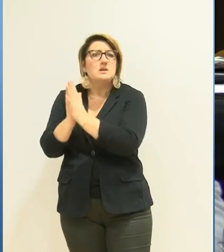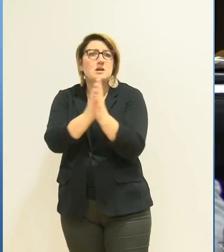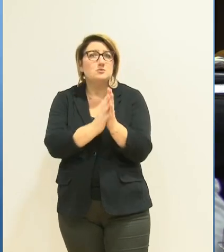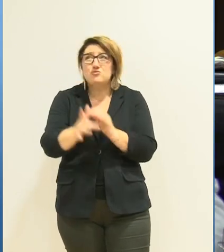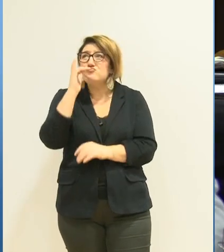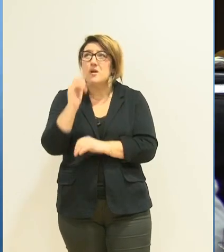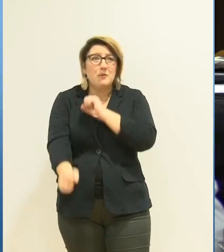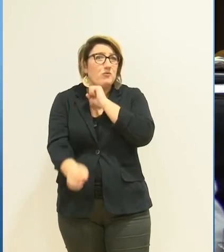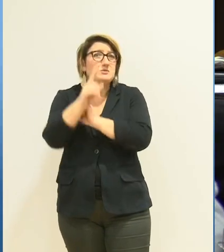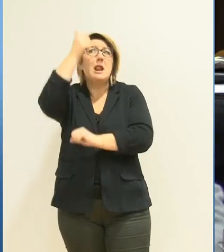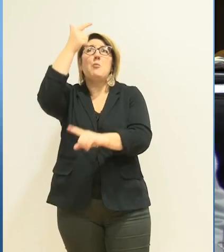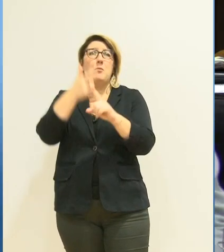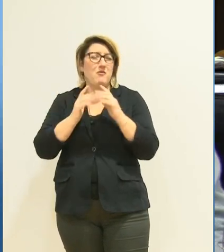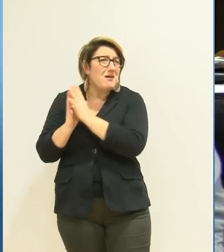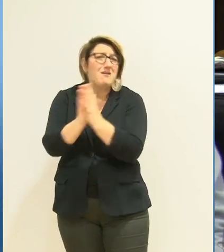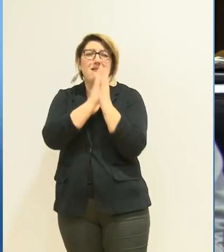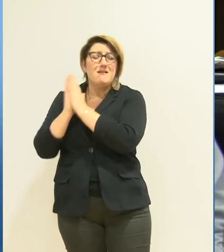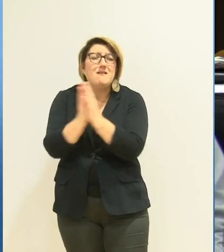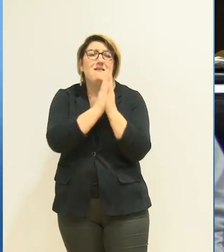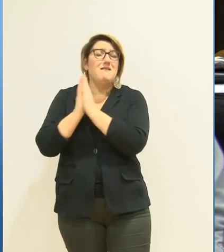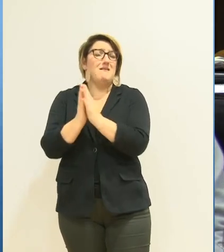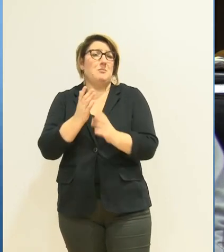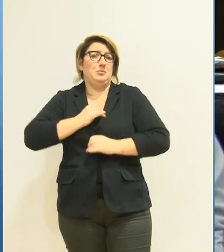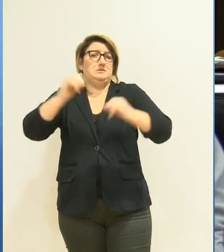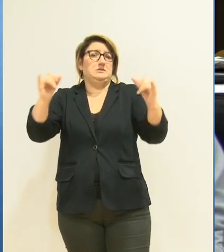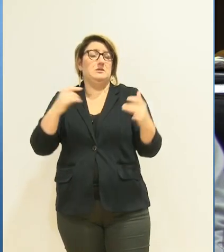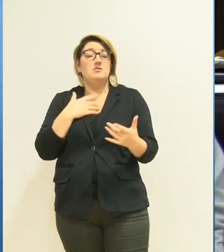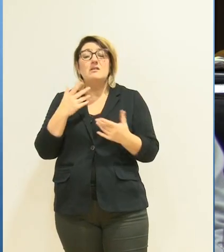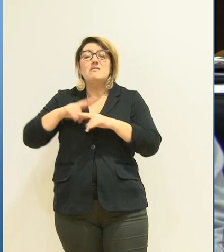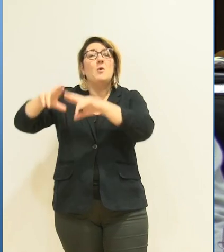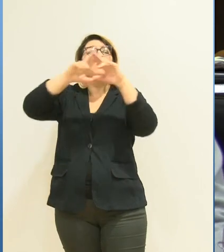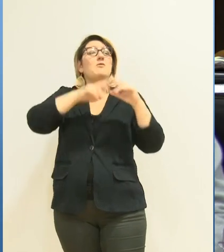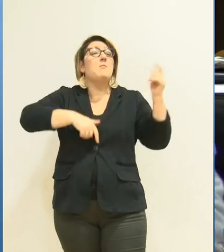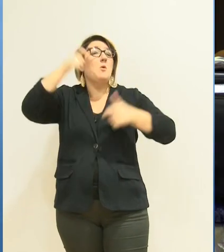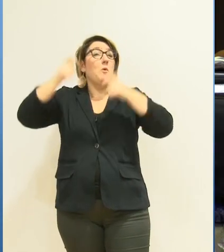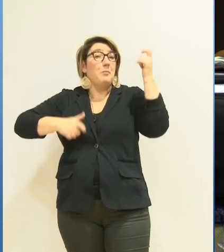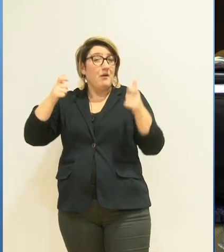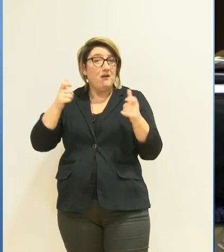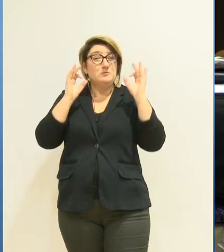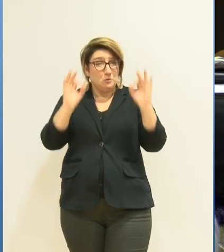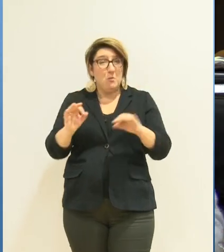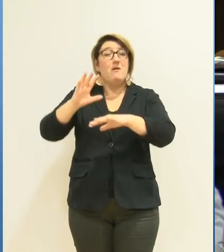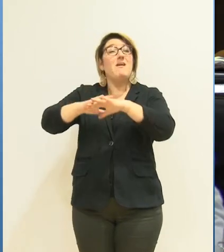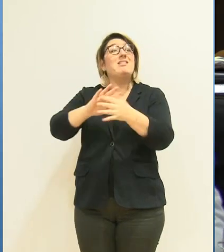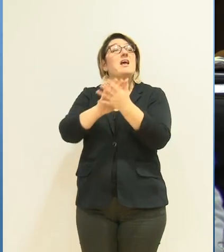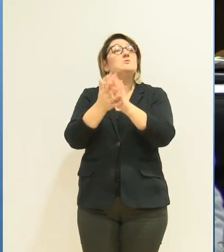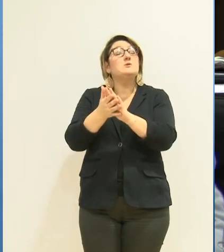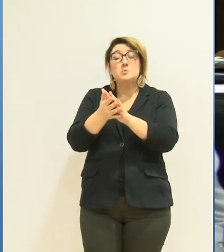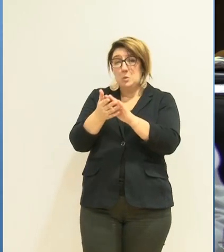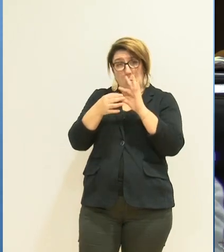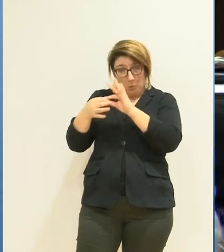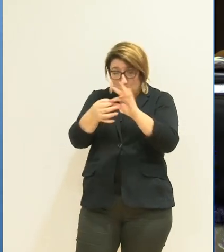co construction ce qui nous vaut aujourd'hui d'ailleurs pour le projet de renouvellement urbain le soutien de l'union de quartier dont vous nous direz si